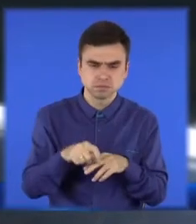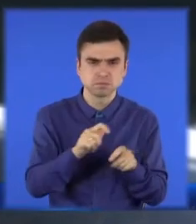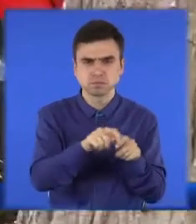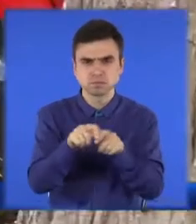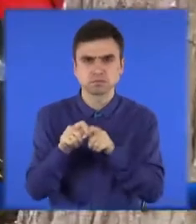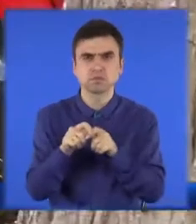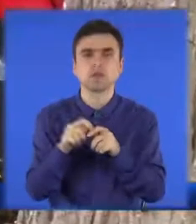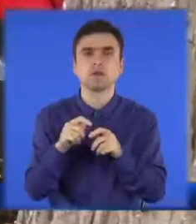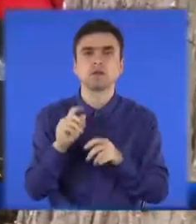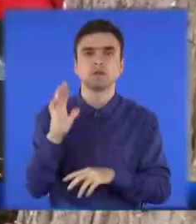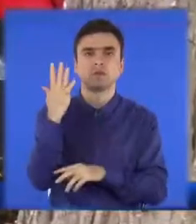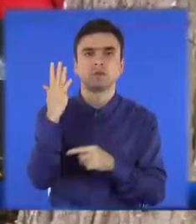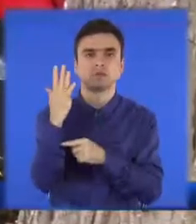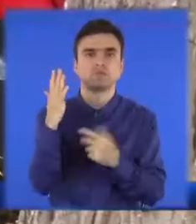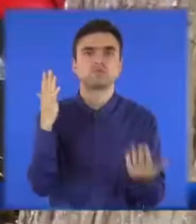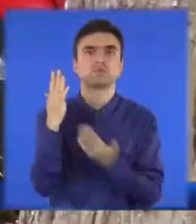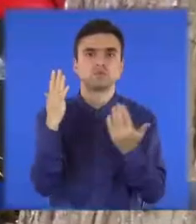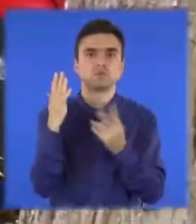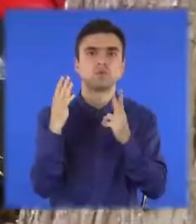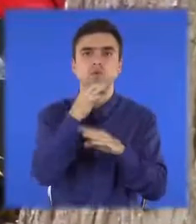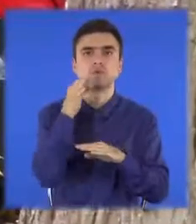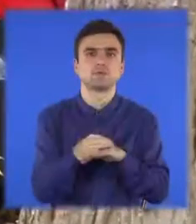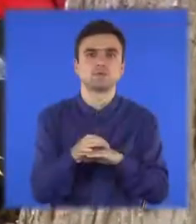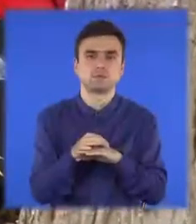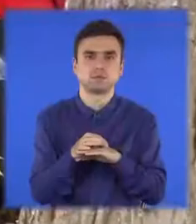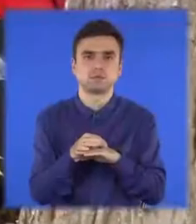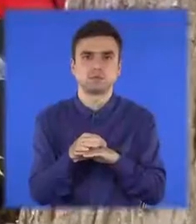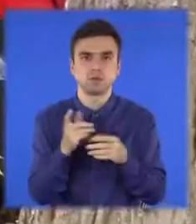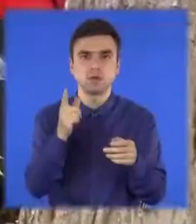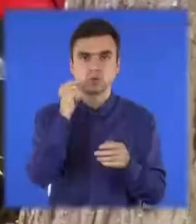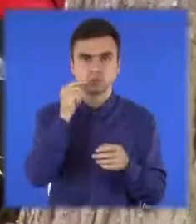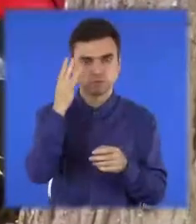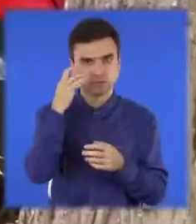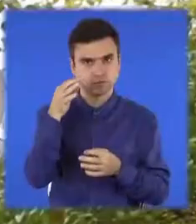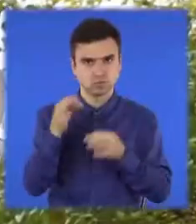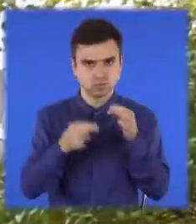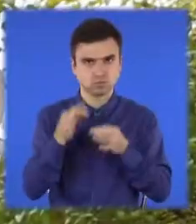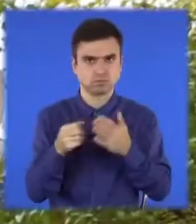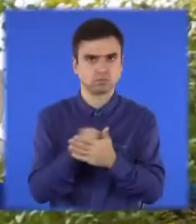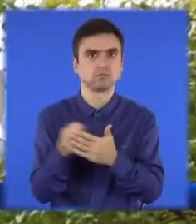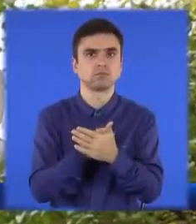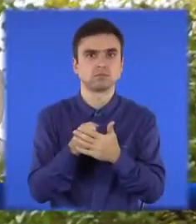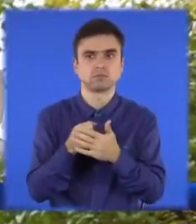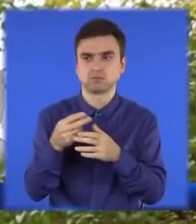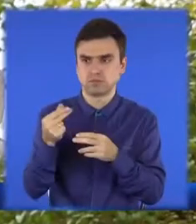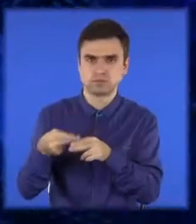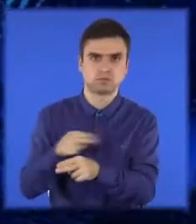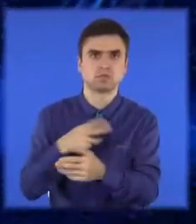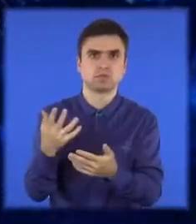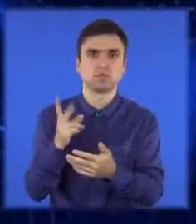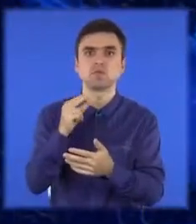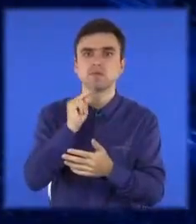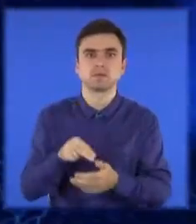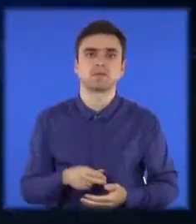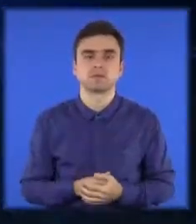шукають балансоутримувача дерева. З тими, хто не спилив суху рослину вчасно, водій має наміри судитися.